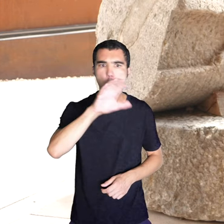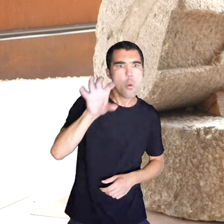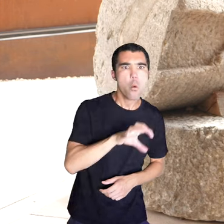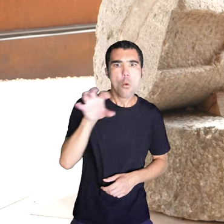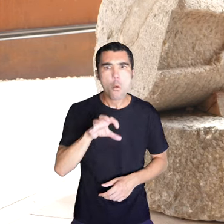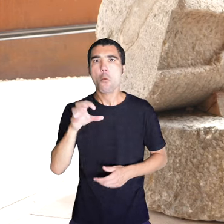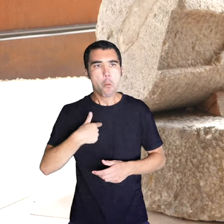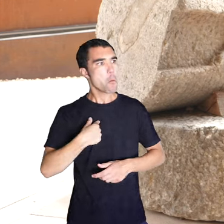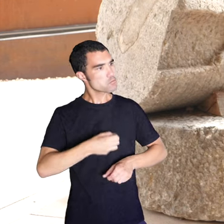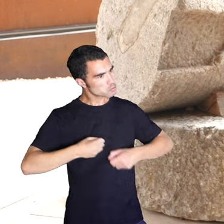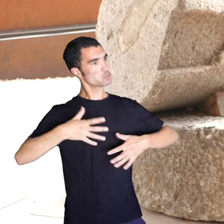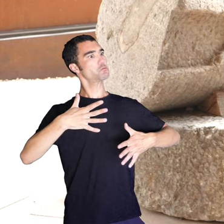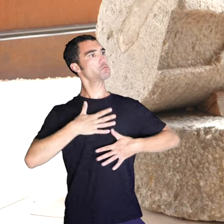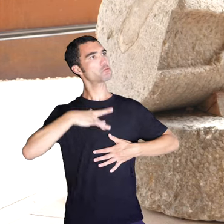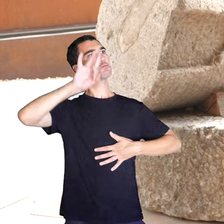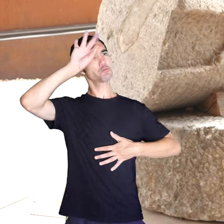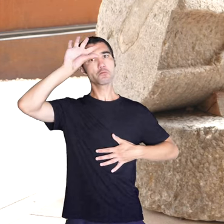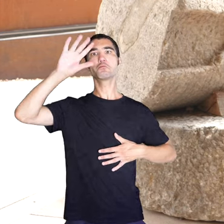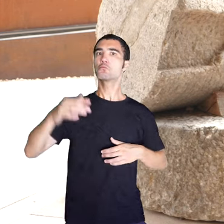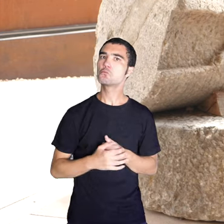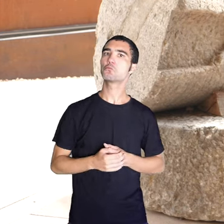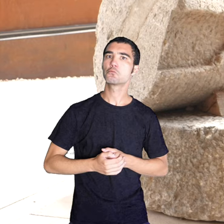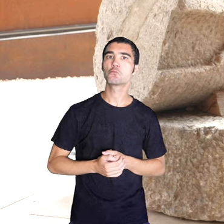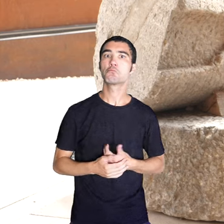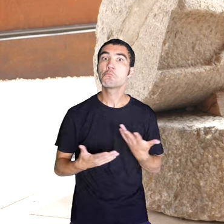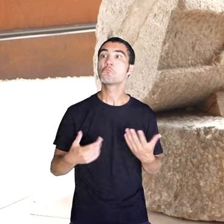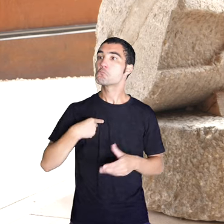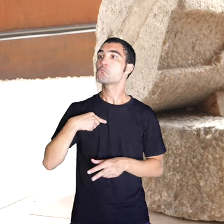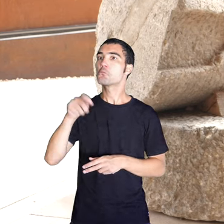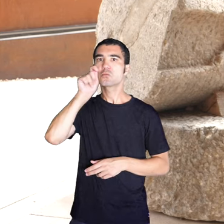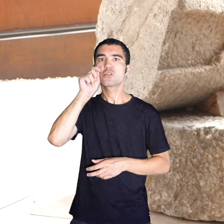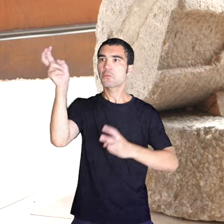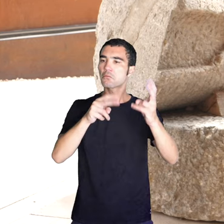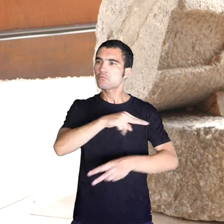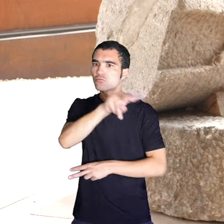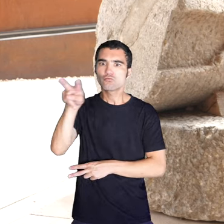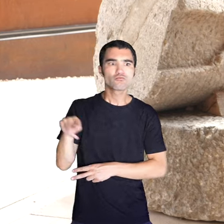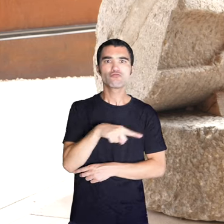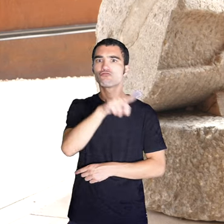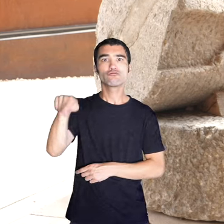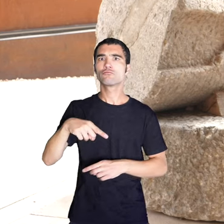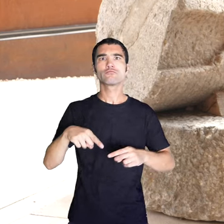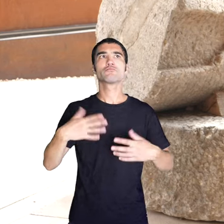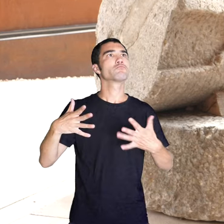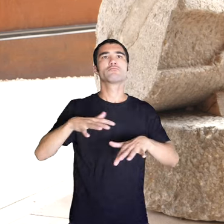coses. O sigui que vols aquella gent que el